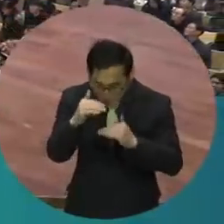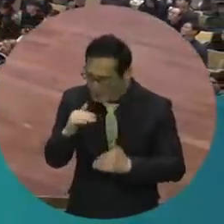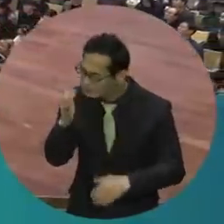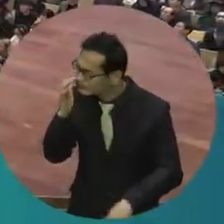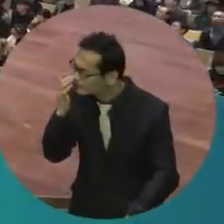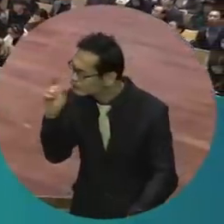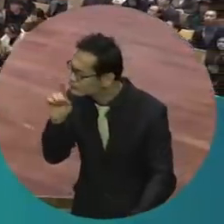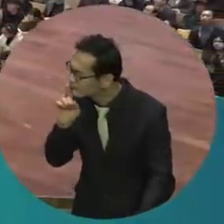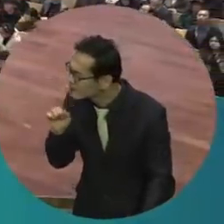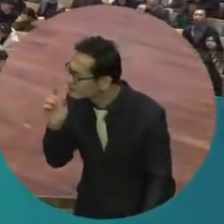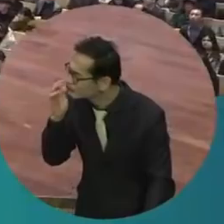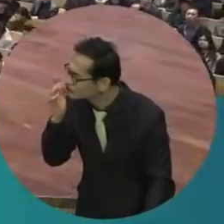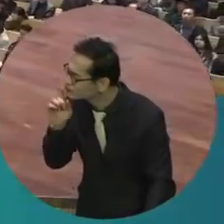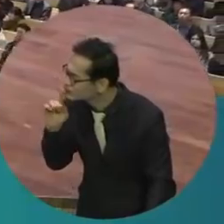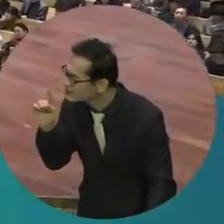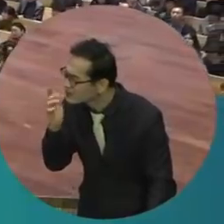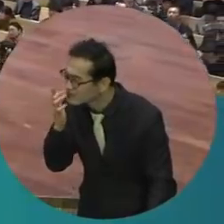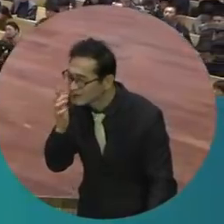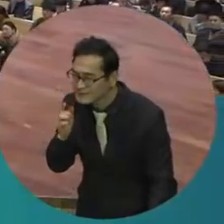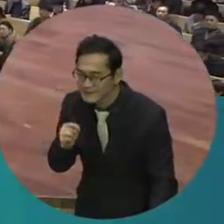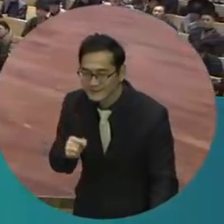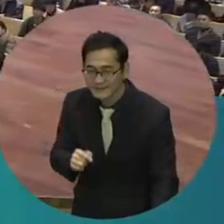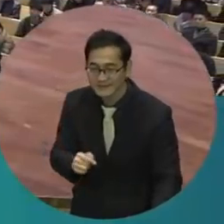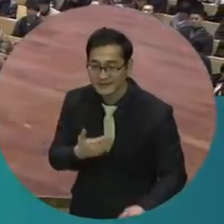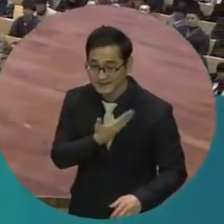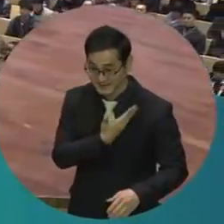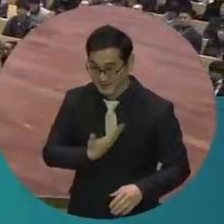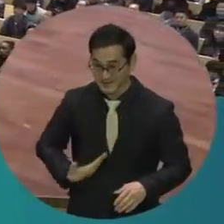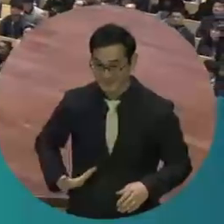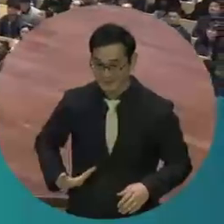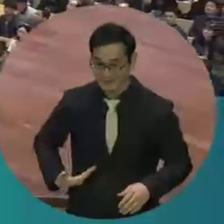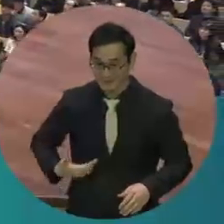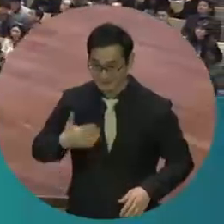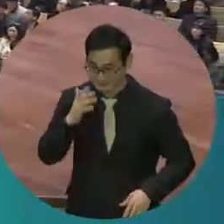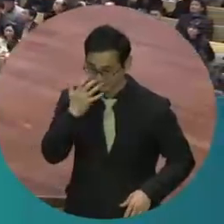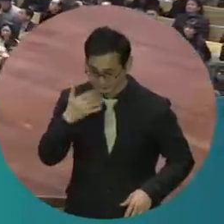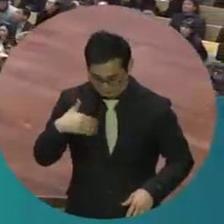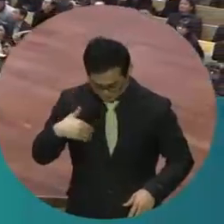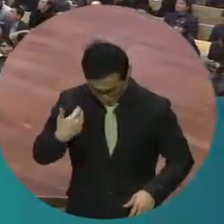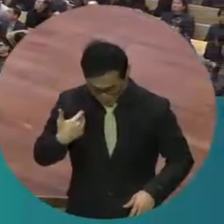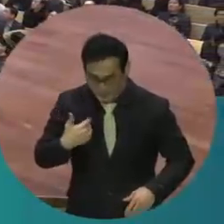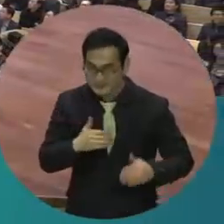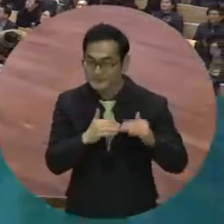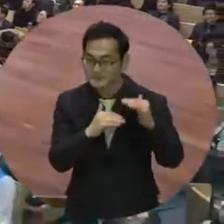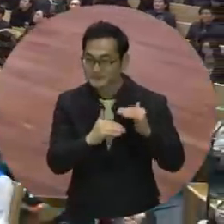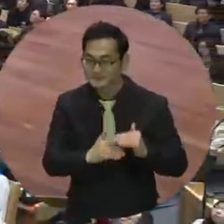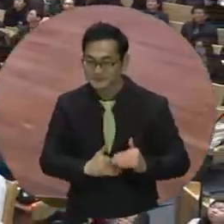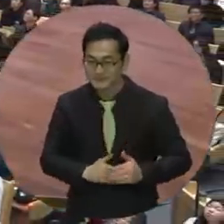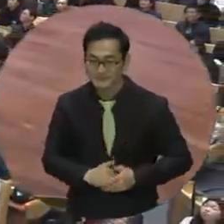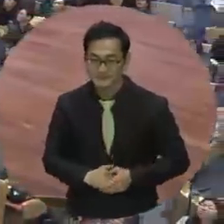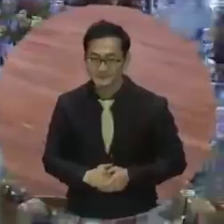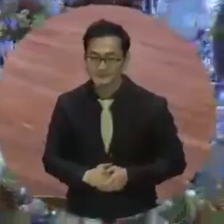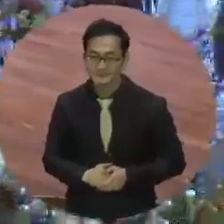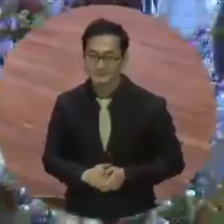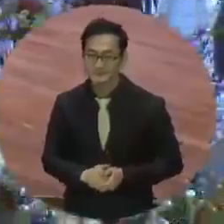무슨 말씀이냐 무엇을 말씀하시는지 알지 못하노라 하거늘